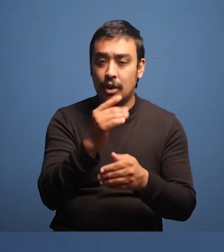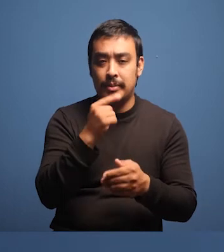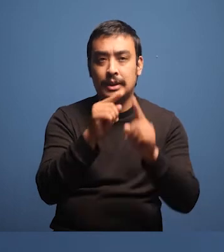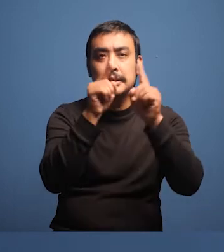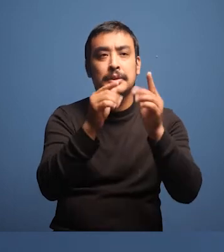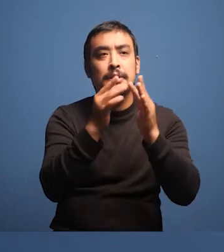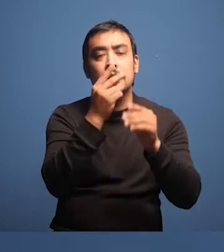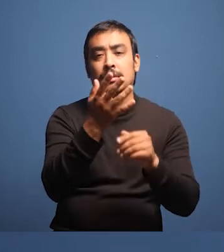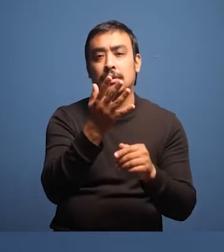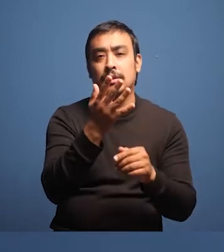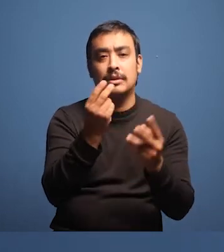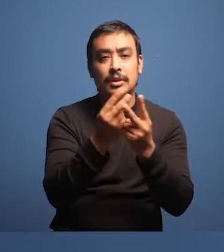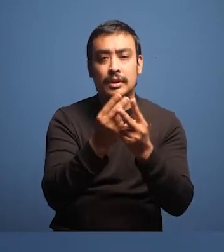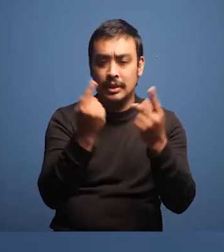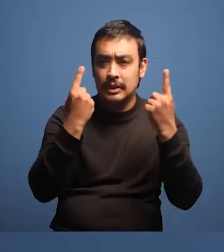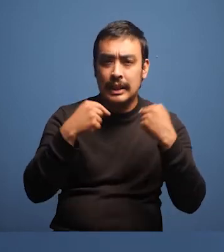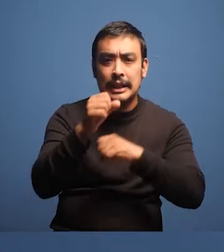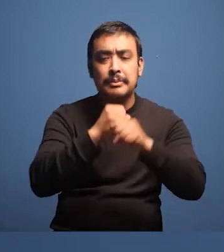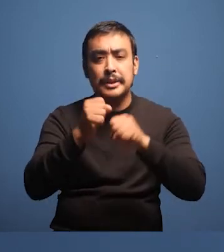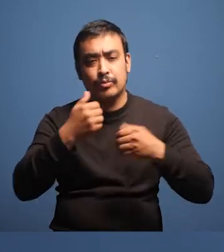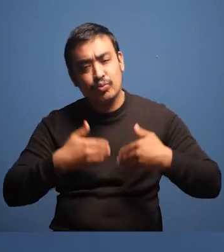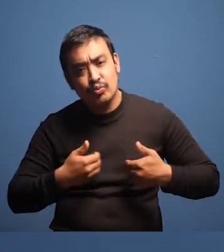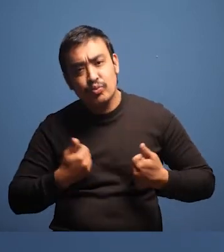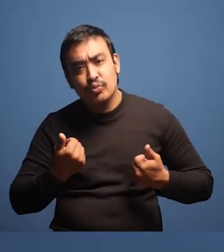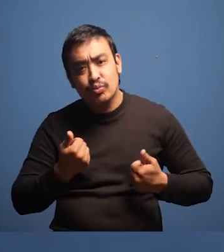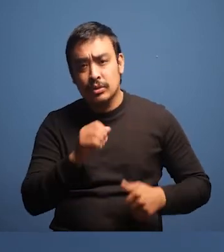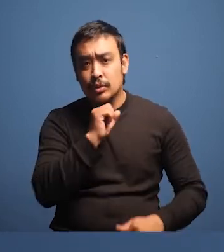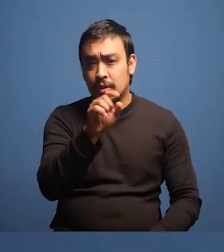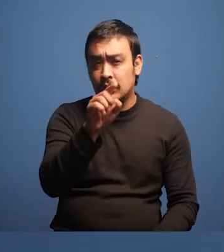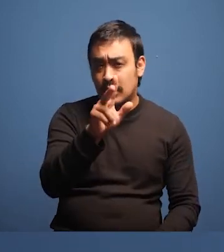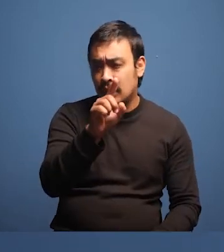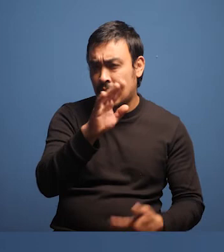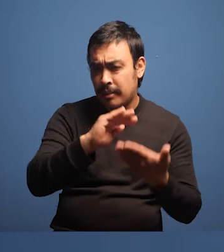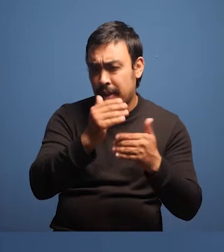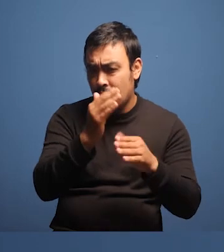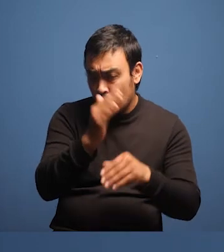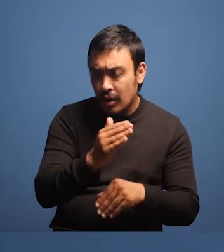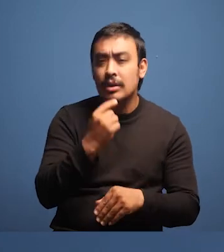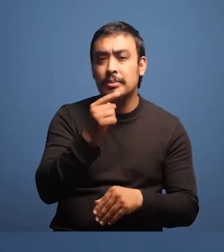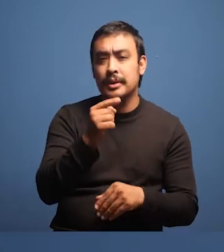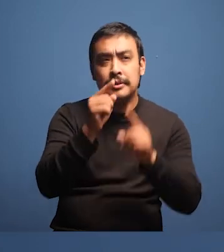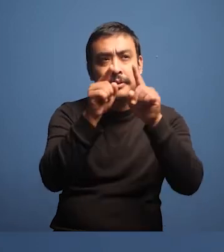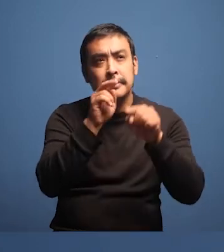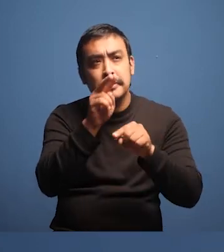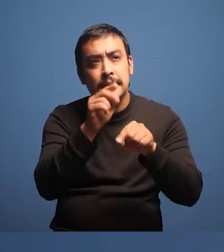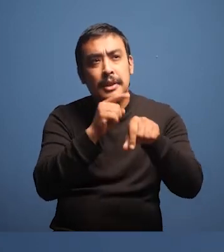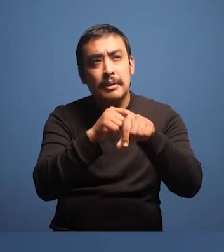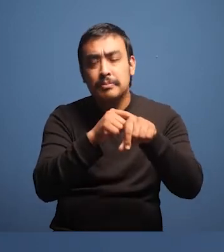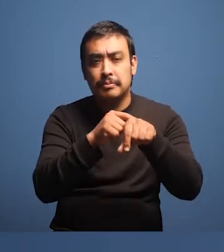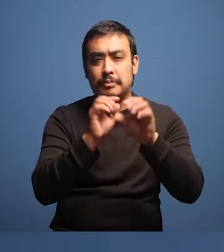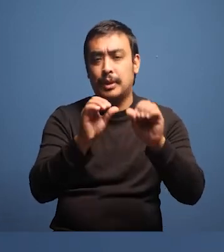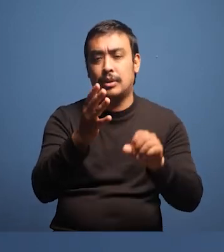बरु उहाँहरूलाई हुन्छ नि फिजिकल वर्ल्डमा रमाउन सिकाउनु होइन। 18 मन्थ बिलोको तपाईँको बच्चा हुनुहुन्छ भने उहाँहरूलाई चाहिँ स्क्रिनमा बढी टाइम नै स्पेन्ड गर्न नदिने